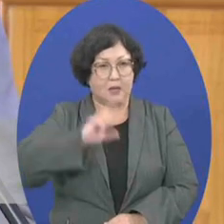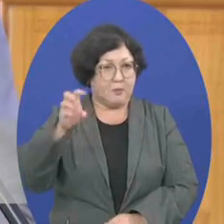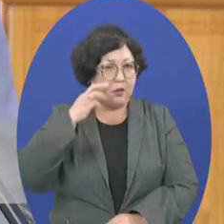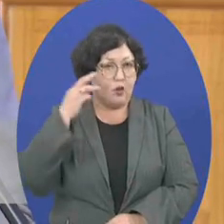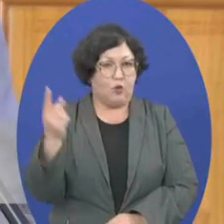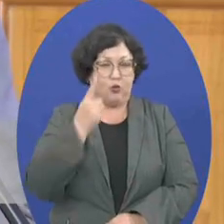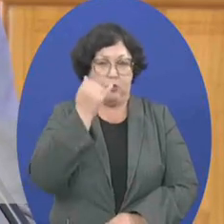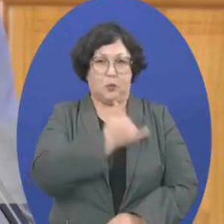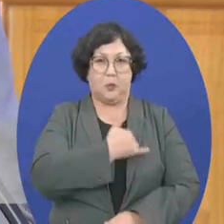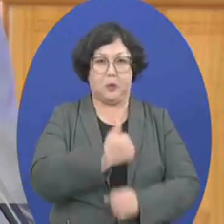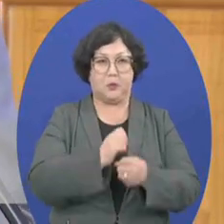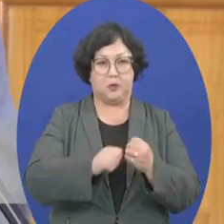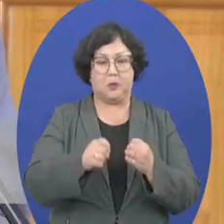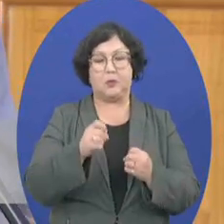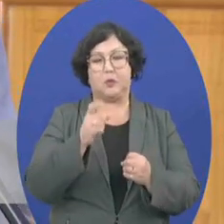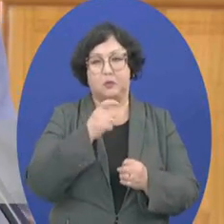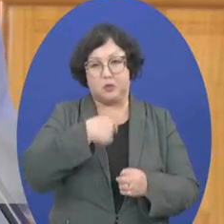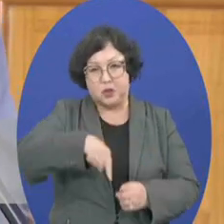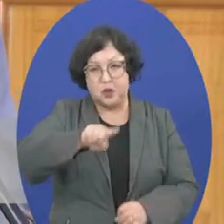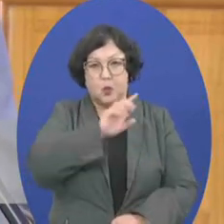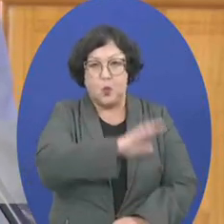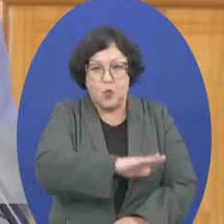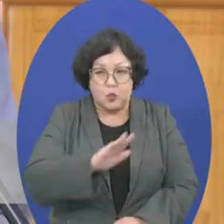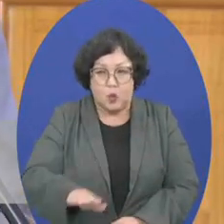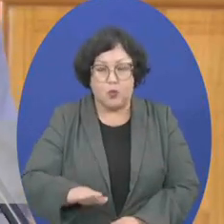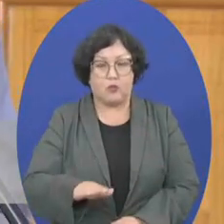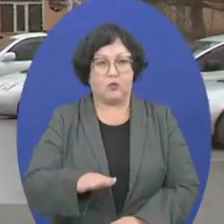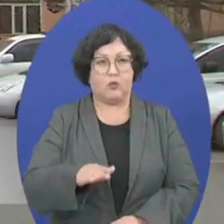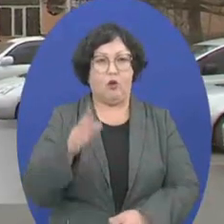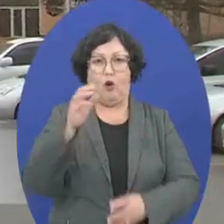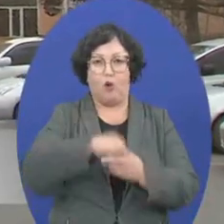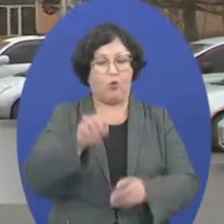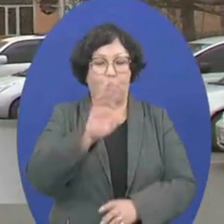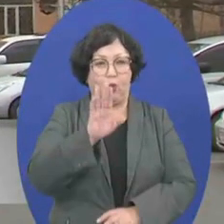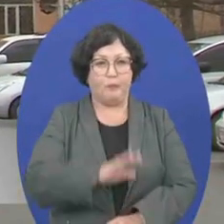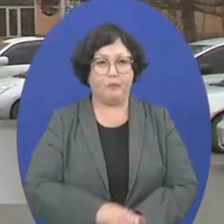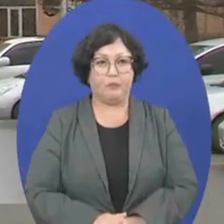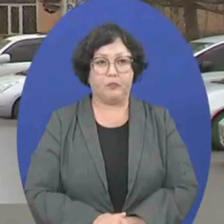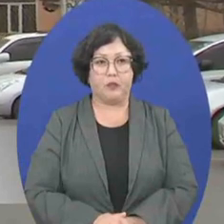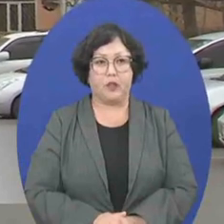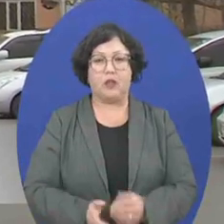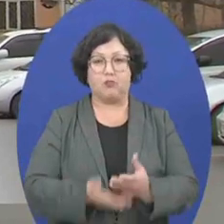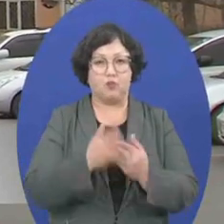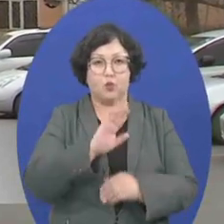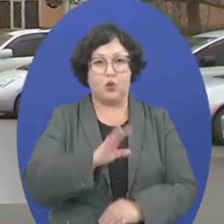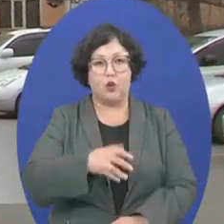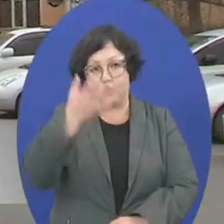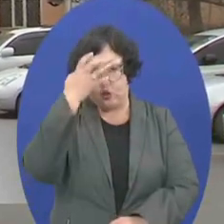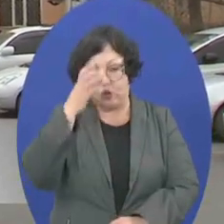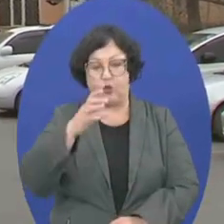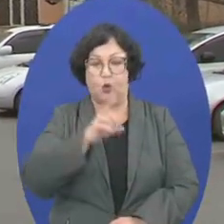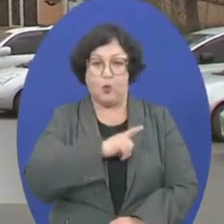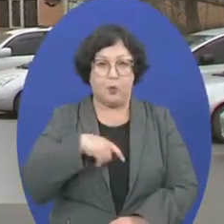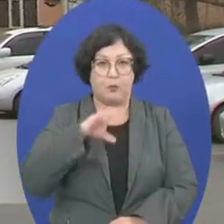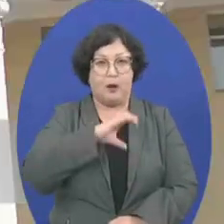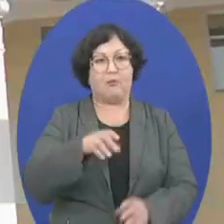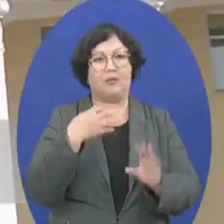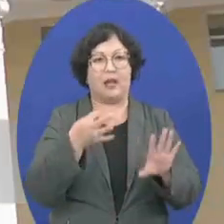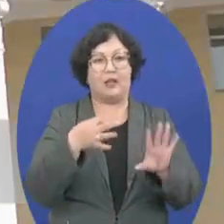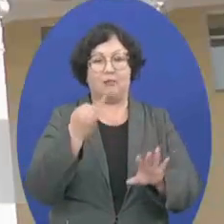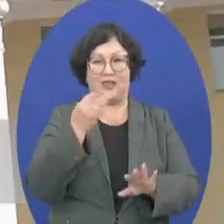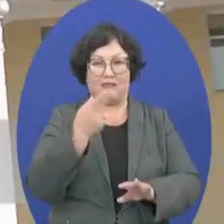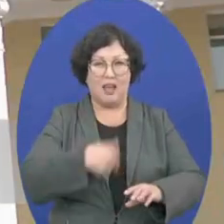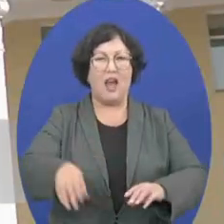өндөр албан тушаалтай ийм хүүхдүүдийн одоо хүмүүсийн хүүхдүүд бол явахгүй. Нийтдээ төрийн болон төрийн бос өмчийн 88 ихтэй сургууль